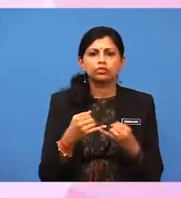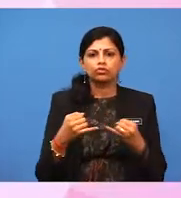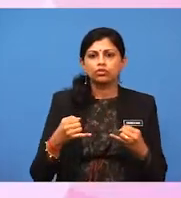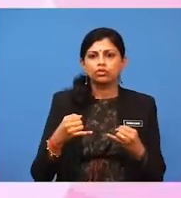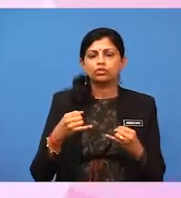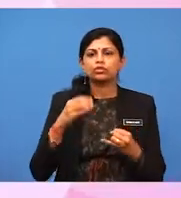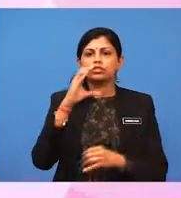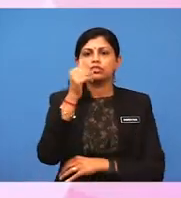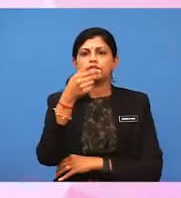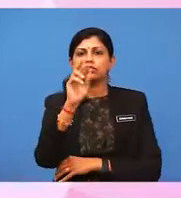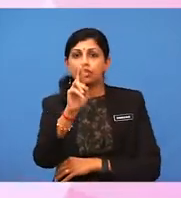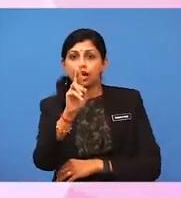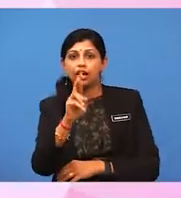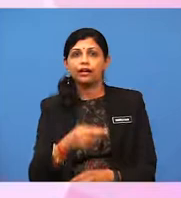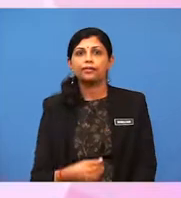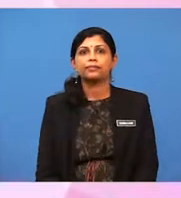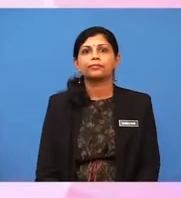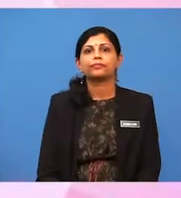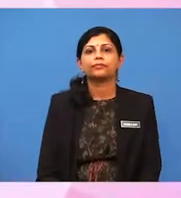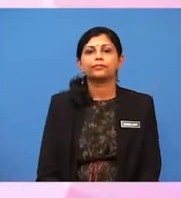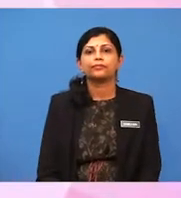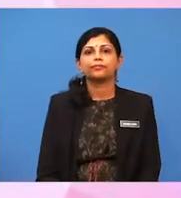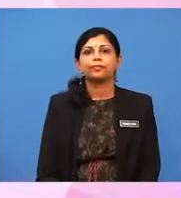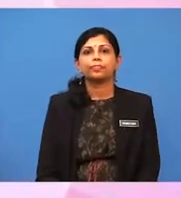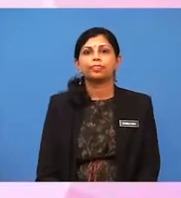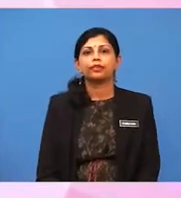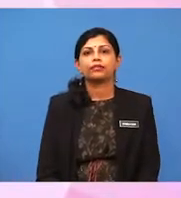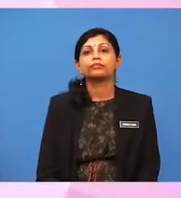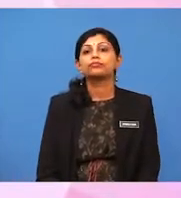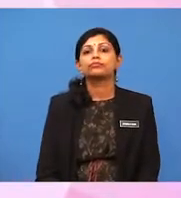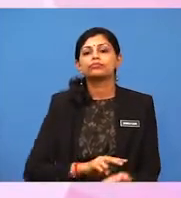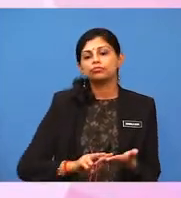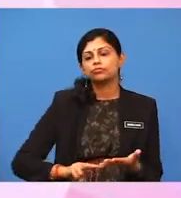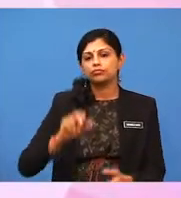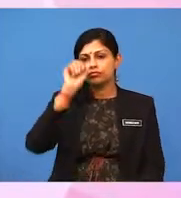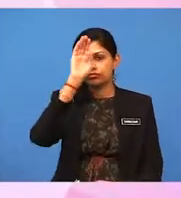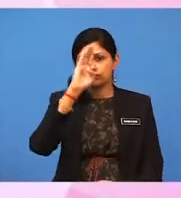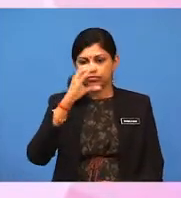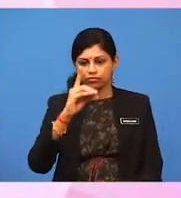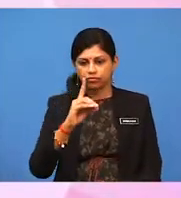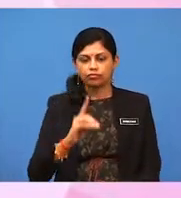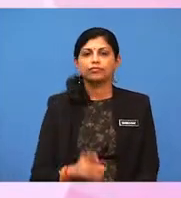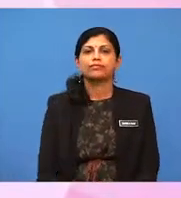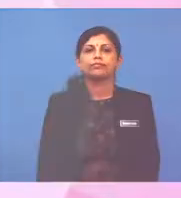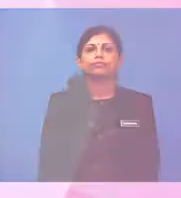data char? A. Simbol peratus B. Hello C.